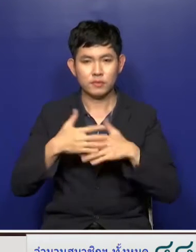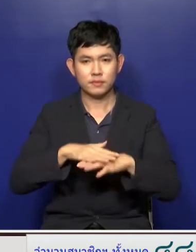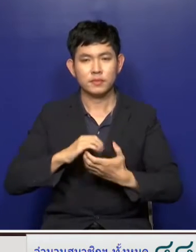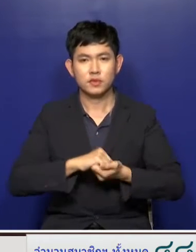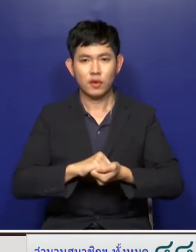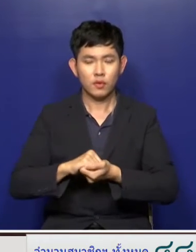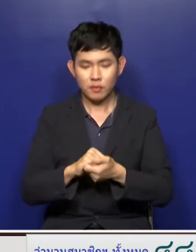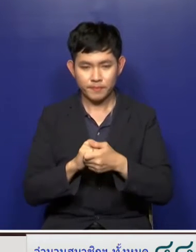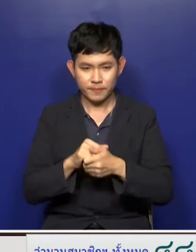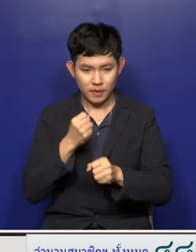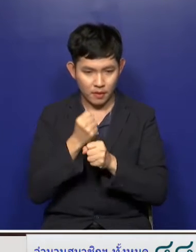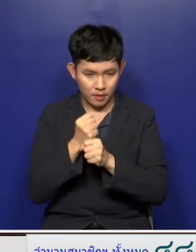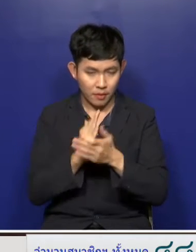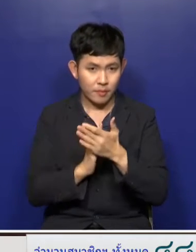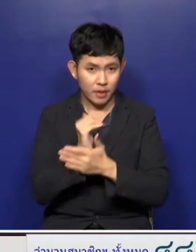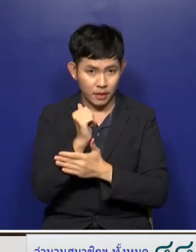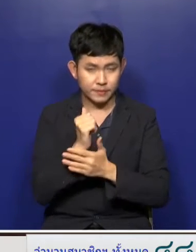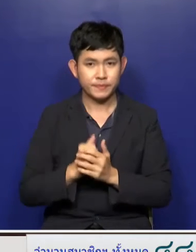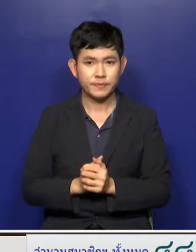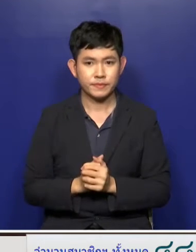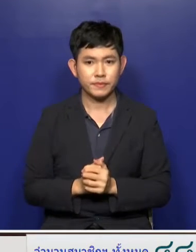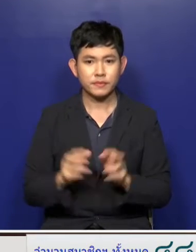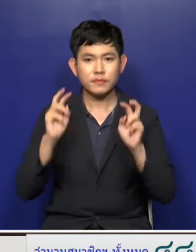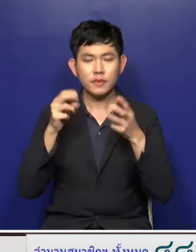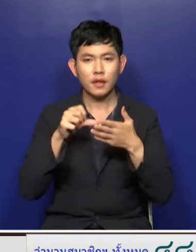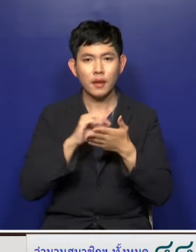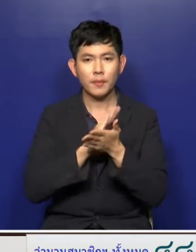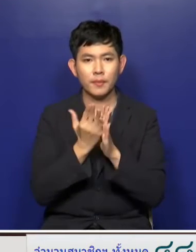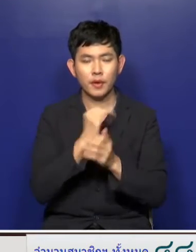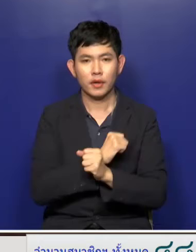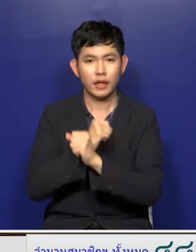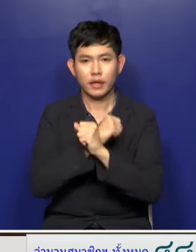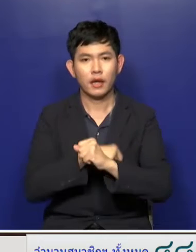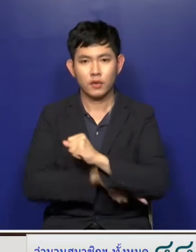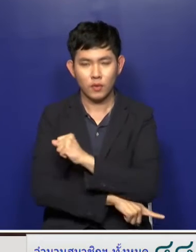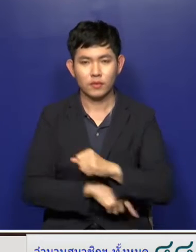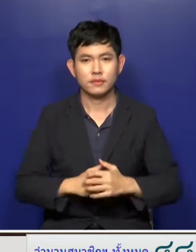แล้วกจะประสบความสำเร็จอัี้คอเรื่องการปากปรามการทุติลิ ขอรัฉัน